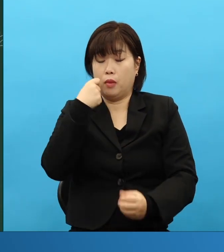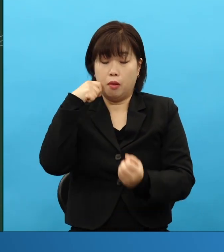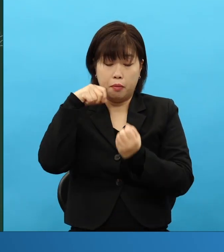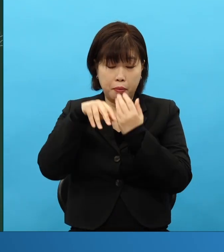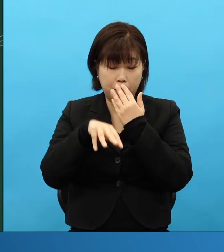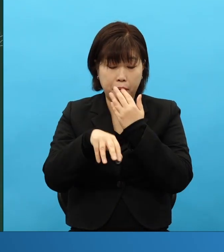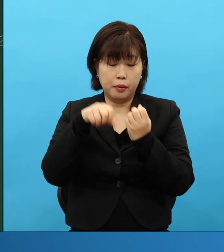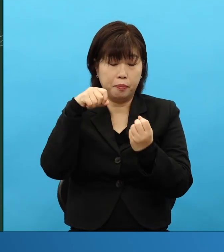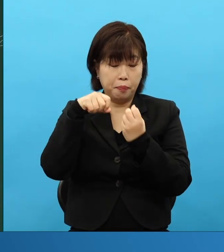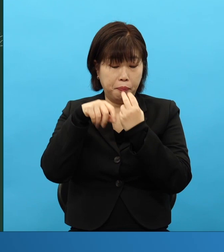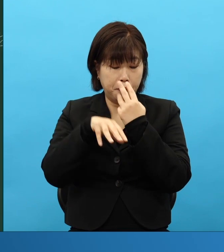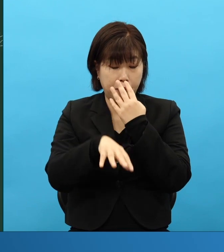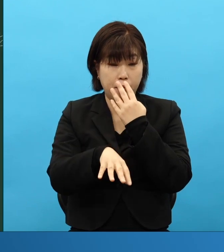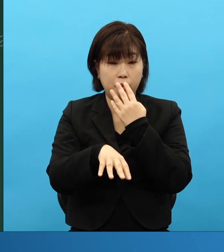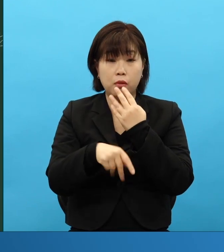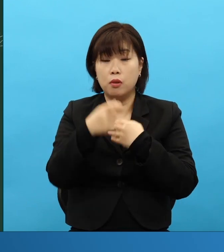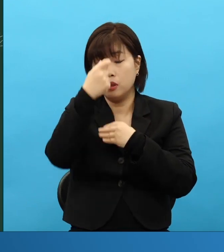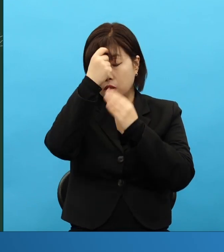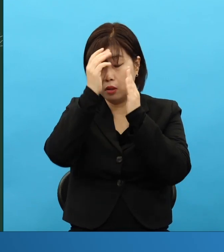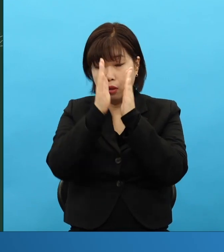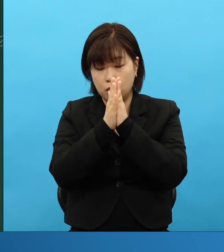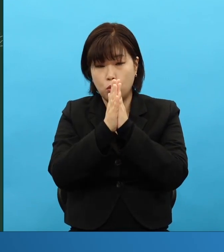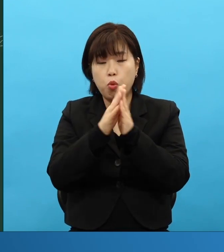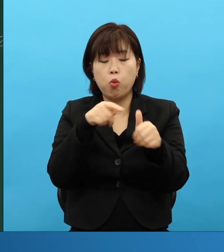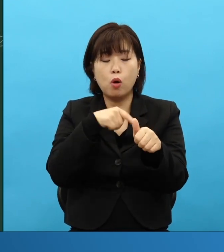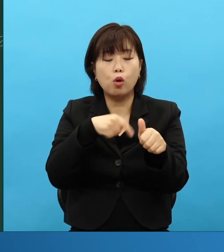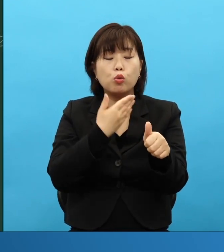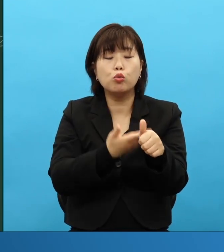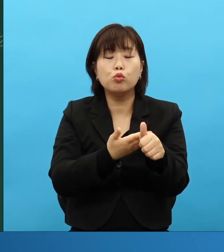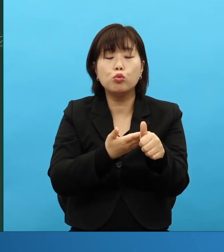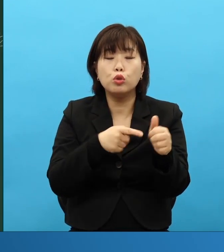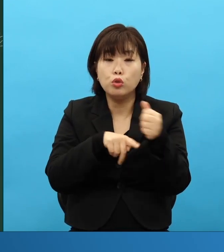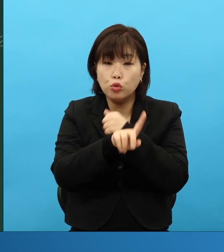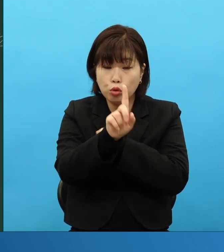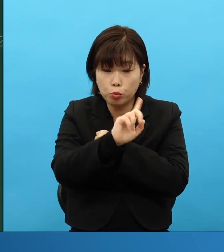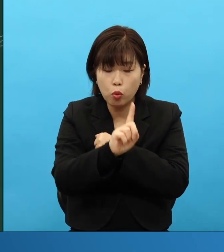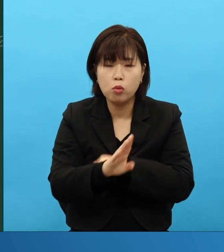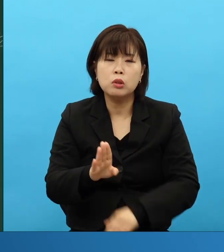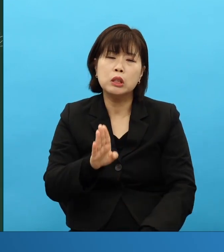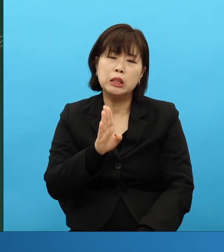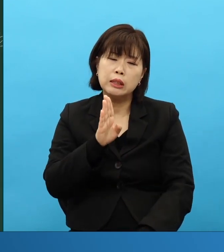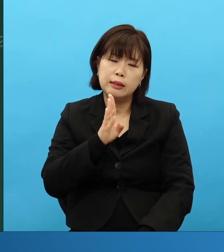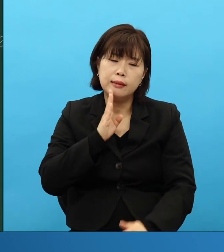they can actually gain strength and power? 자 그러면